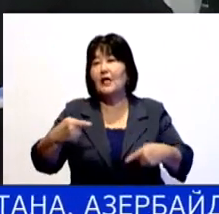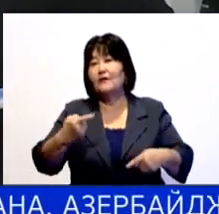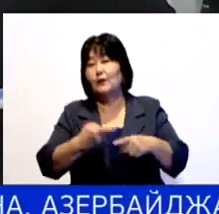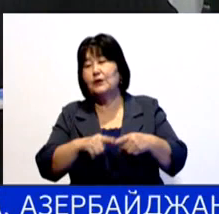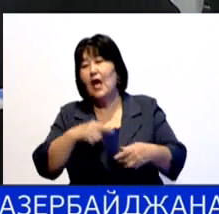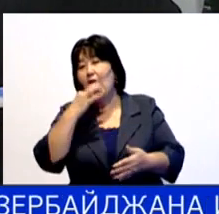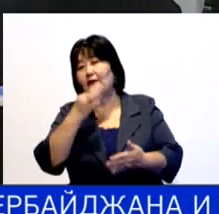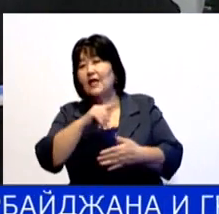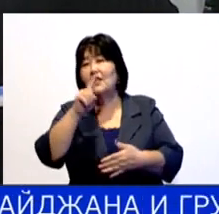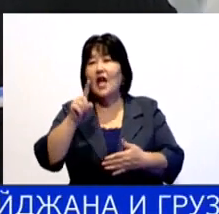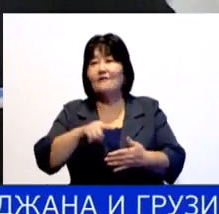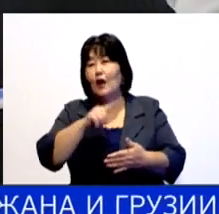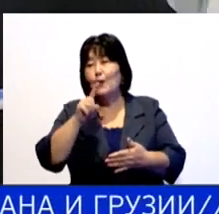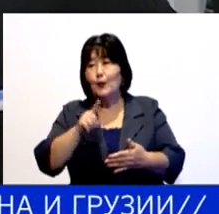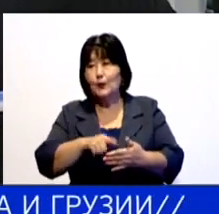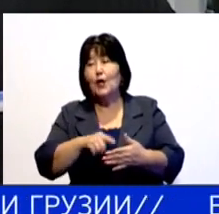на вопросы.